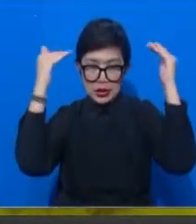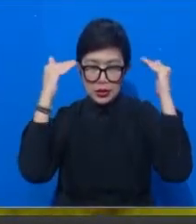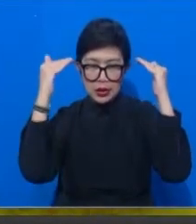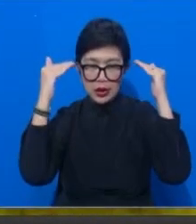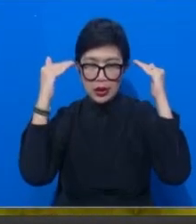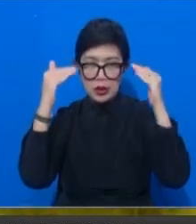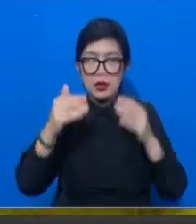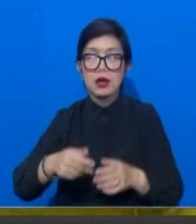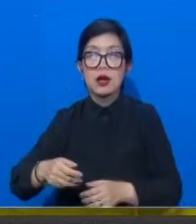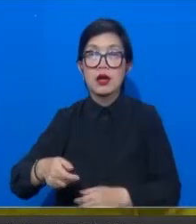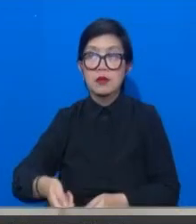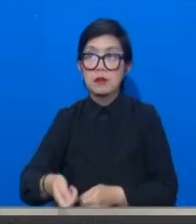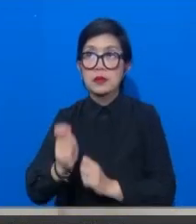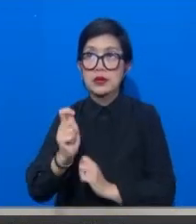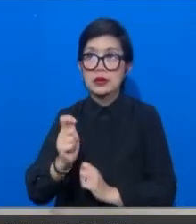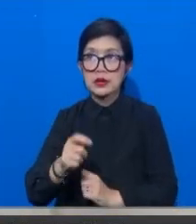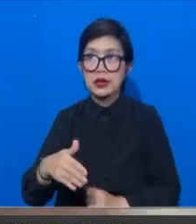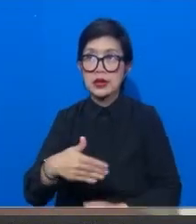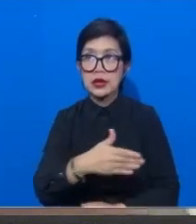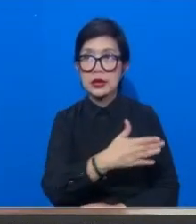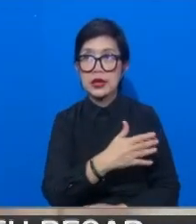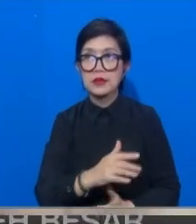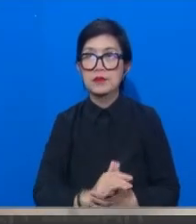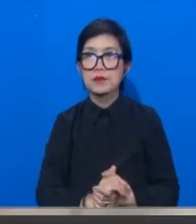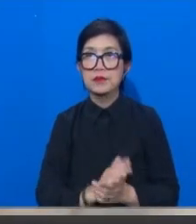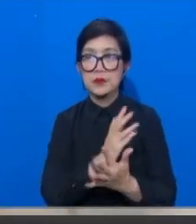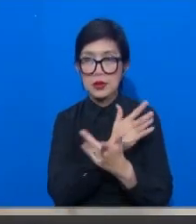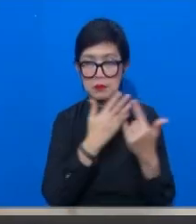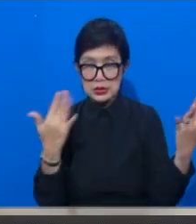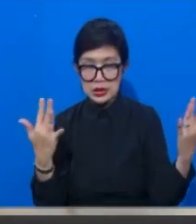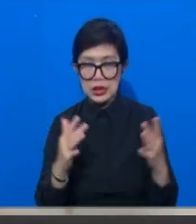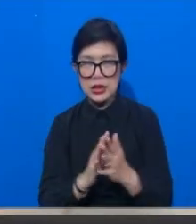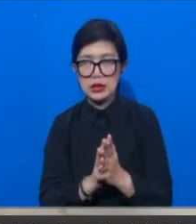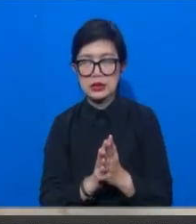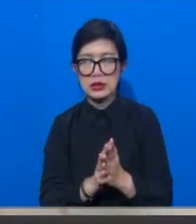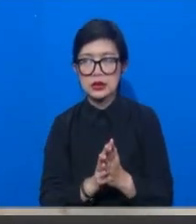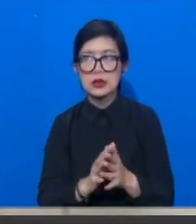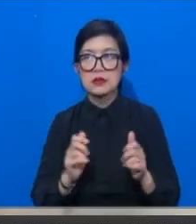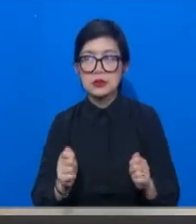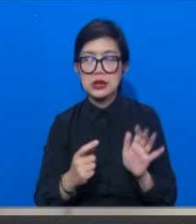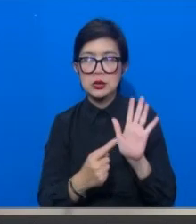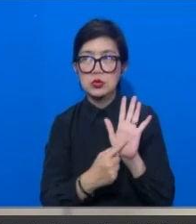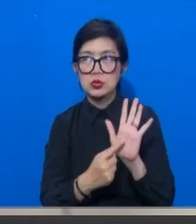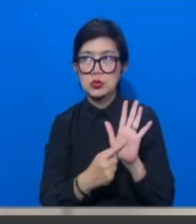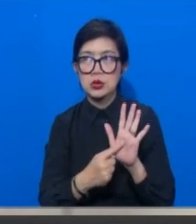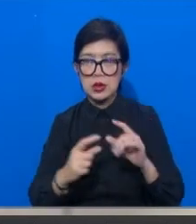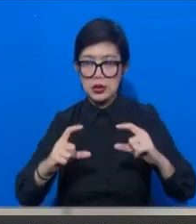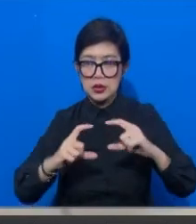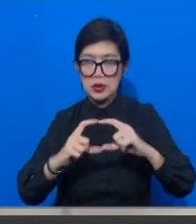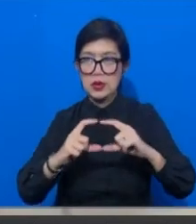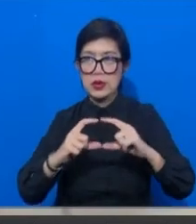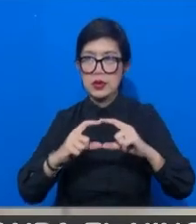Masyarakat yang sudah terdaftar cukup menunjukkan KTP-nya saja, baik fisik ataupun nanti